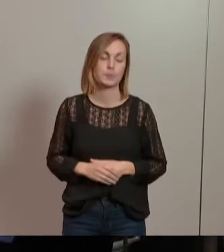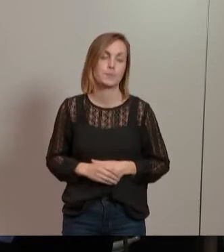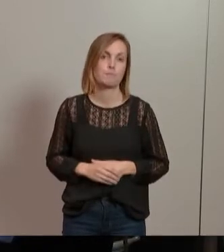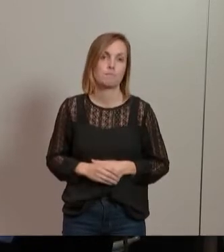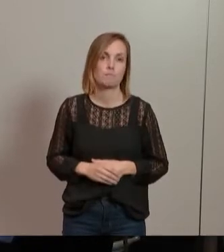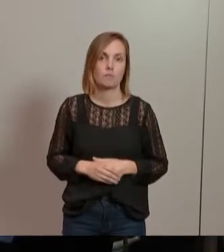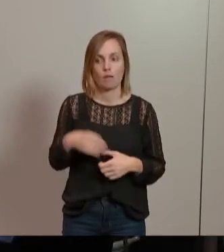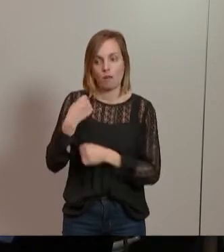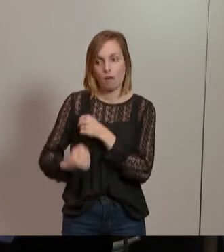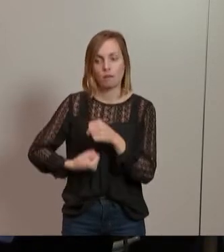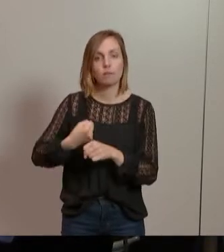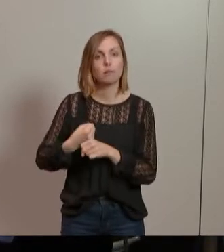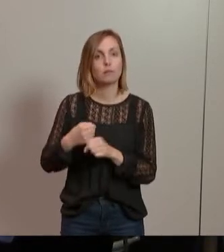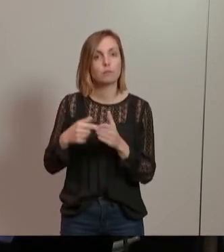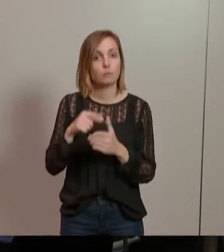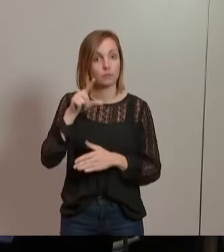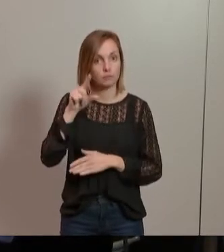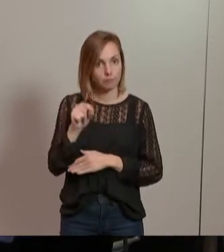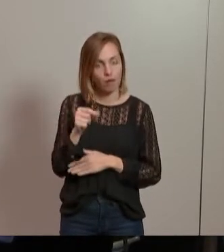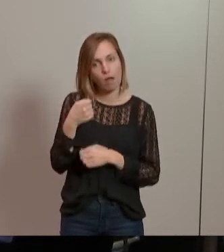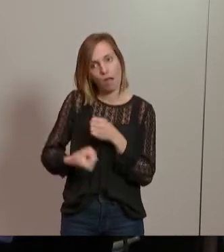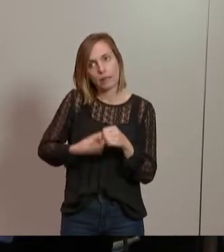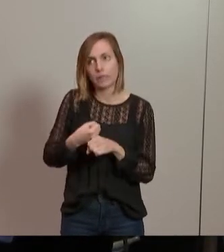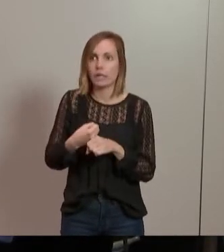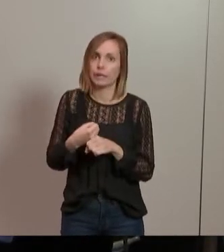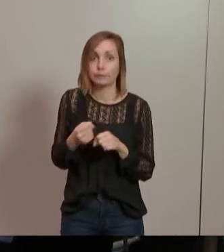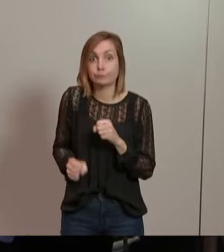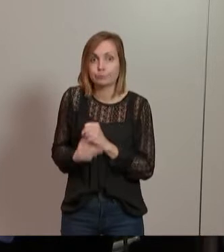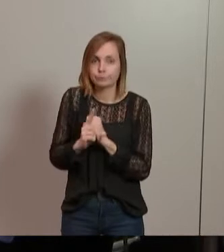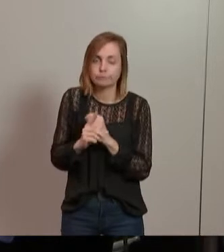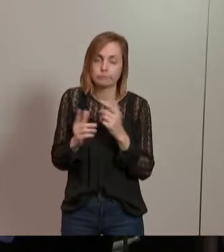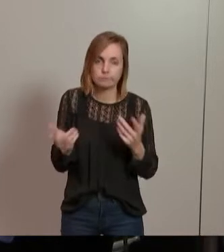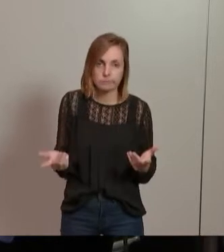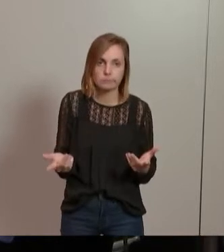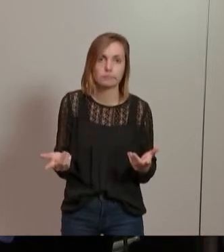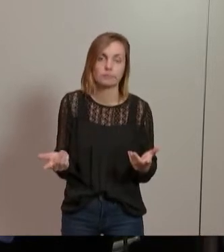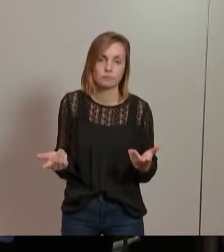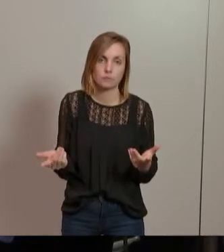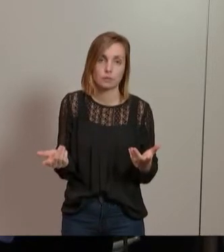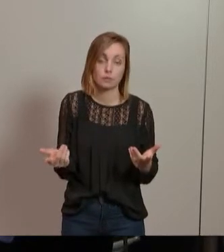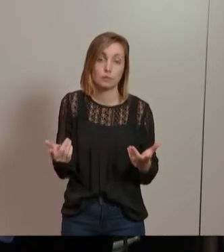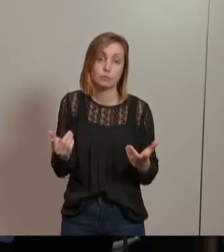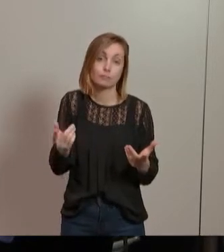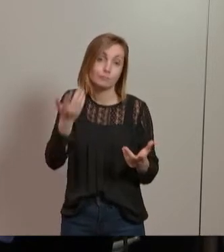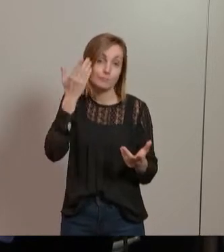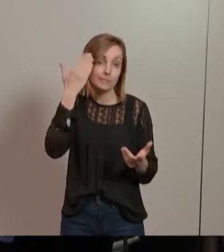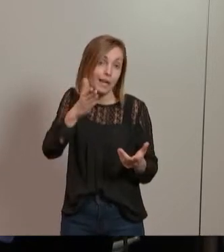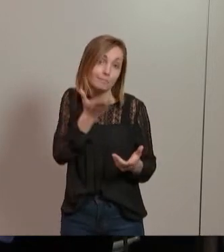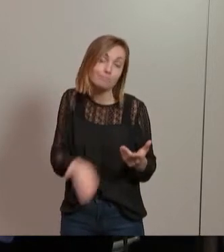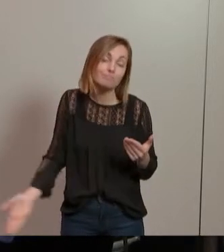Donc l'année 2020, ça a été une année un petit peu particulière pour une raison que vous connaissez,